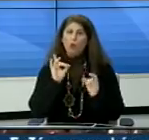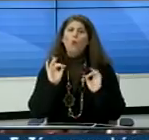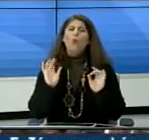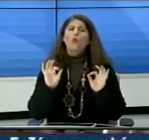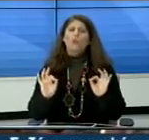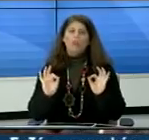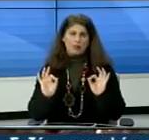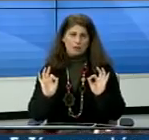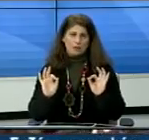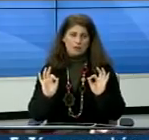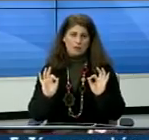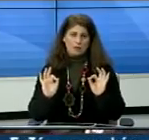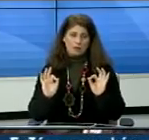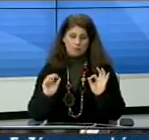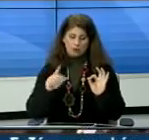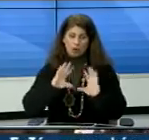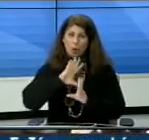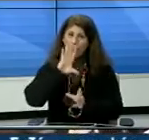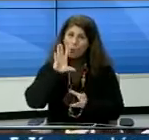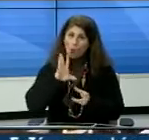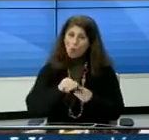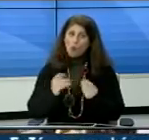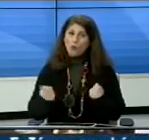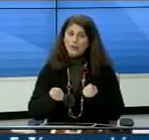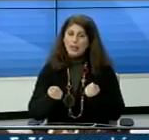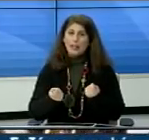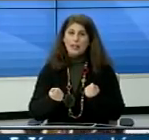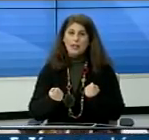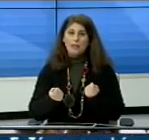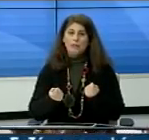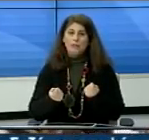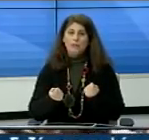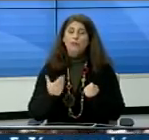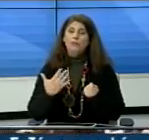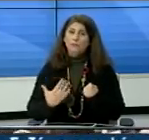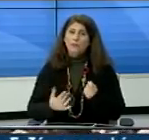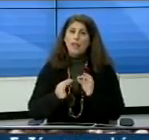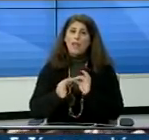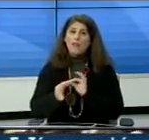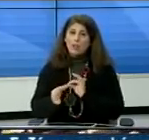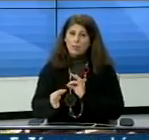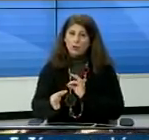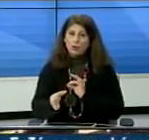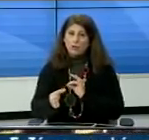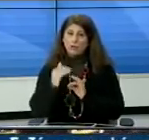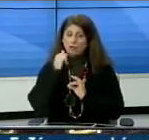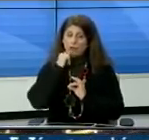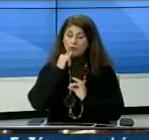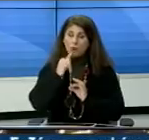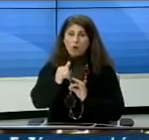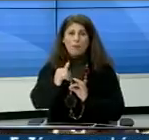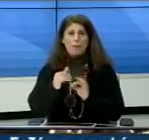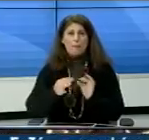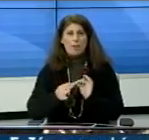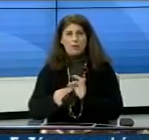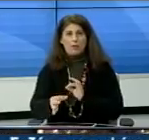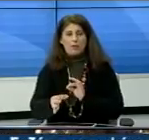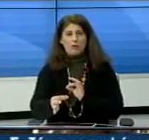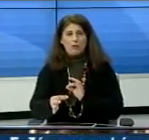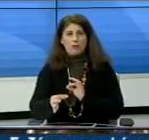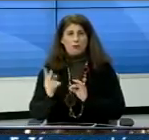αυτονόητα. Πρόκειται για την εφαρμογή μόνιμων μέτρων